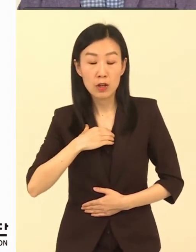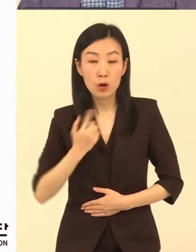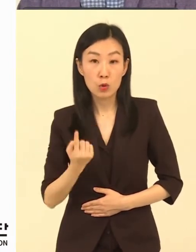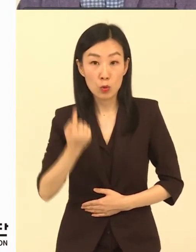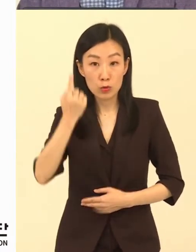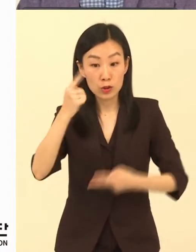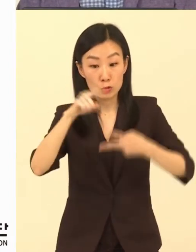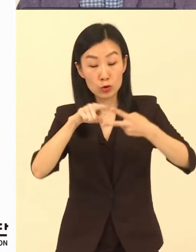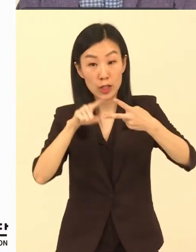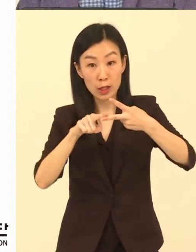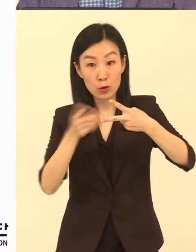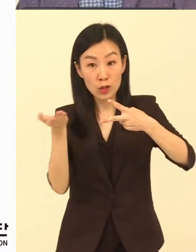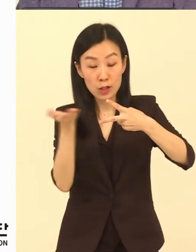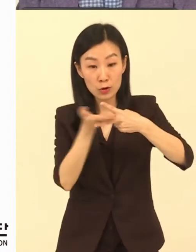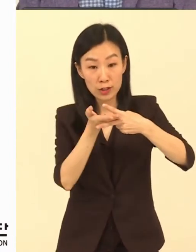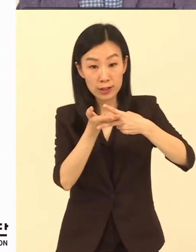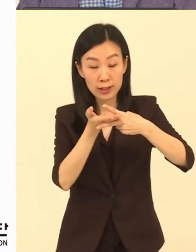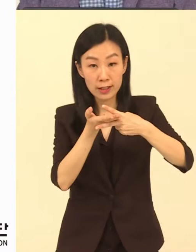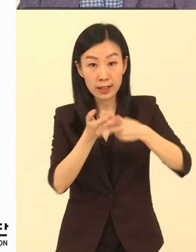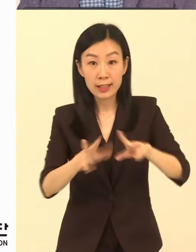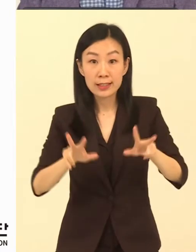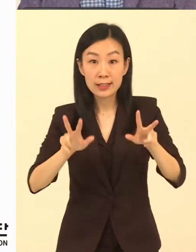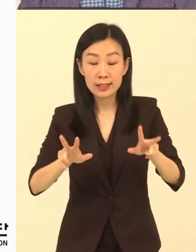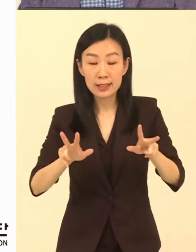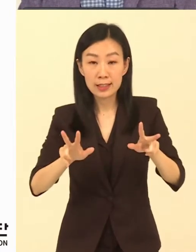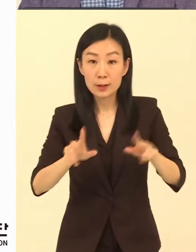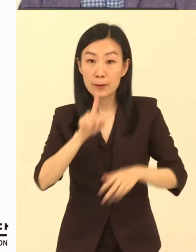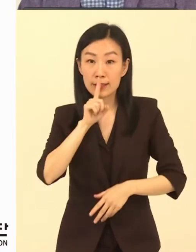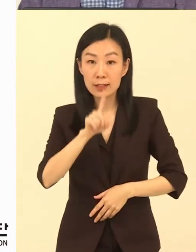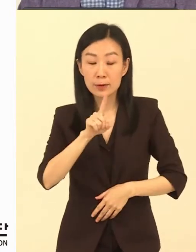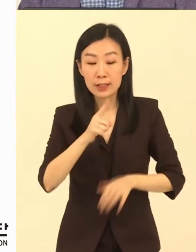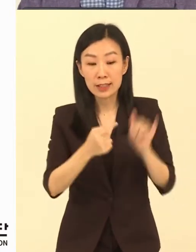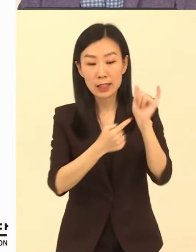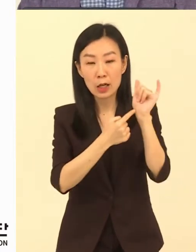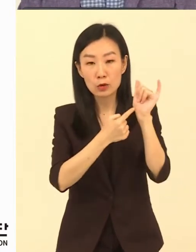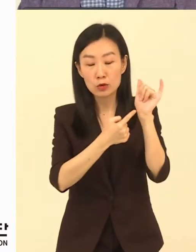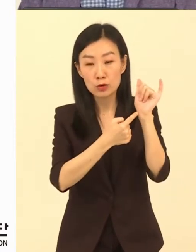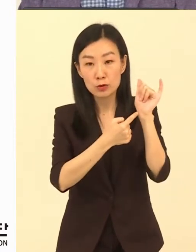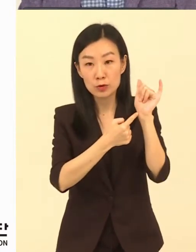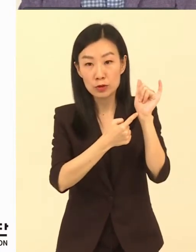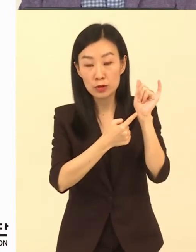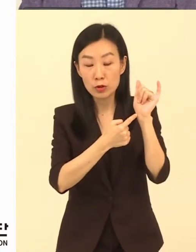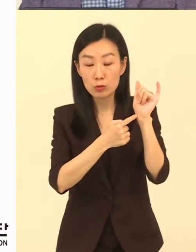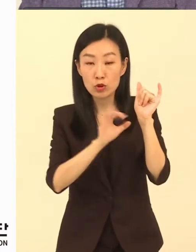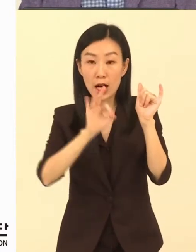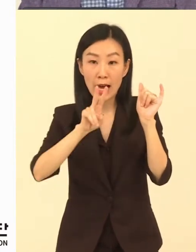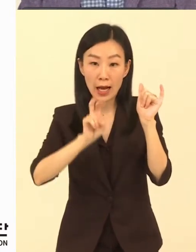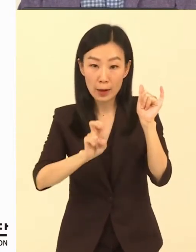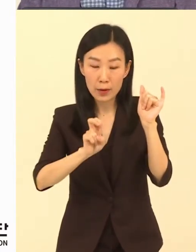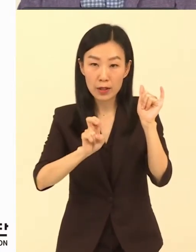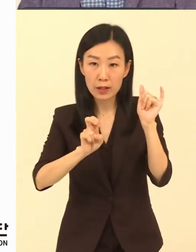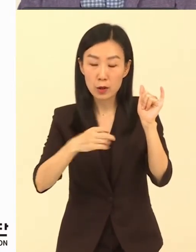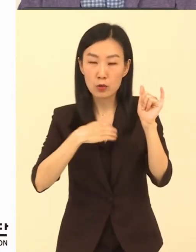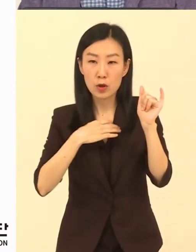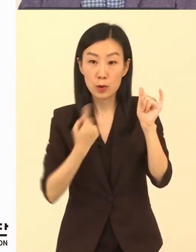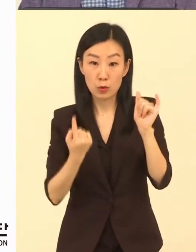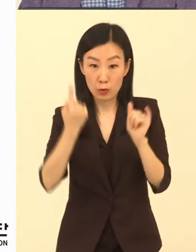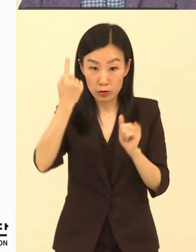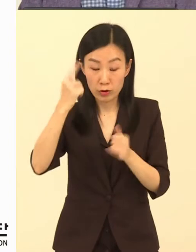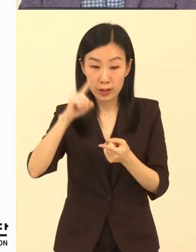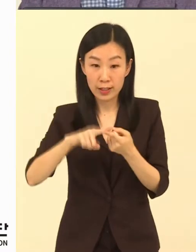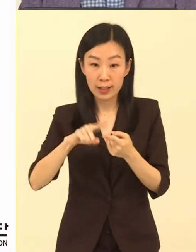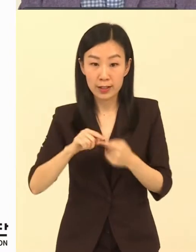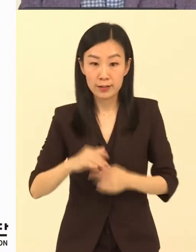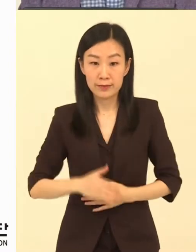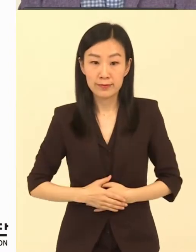있겠습니다. 지금 말씀드리는 자궁경부암에 대한 원인은 고위험군 바이러스가 되겠습니다. 주로